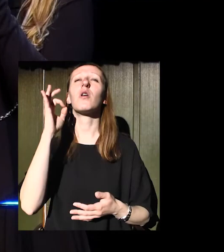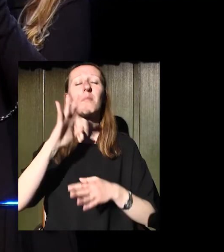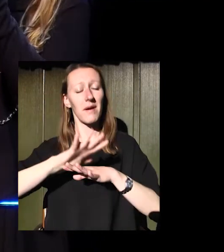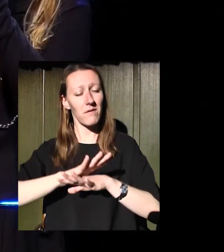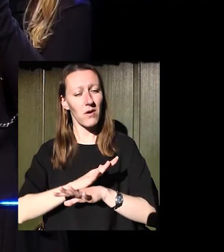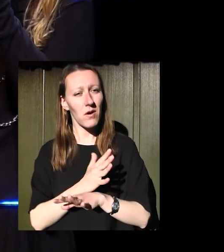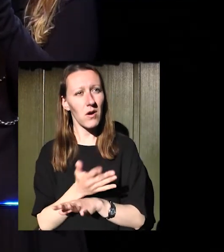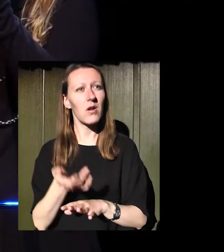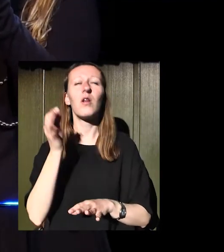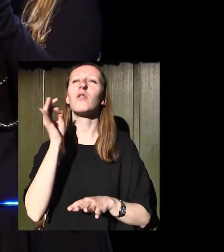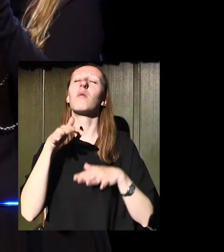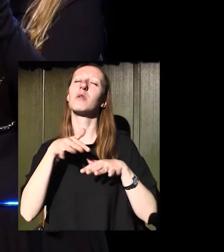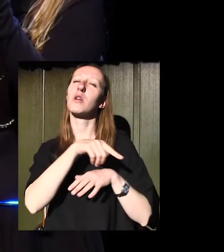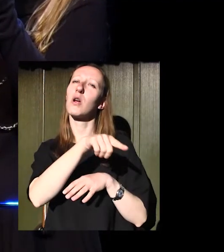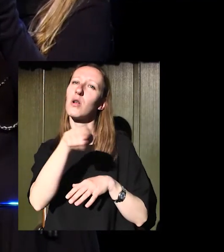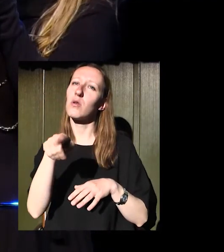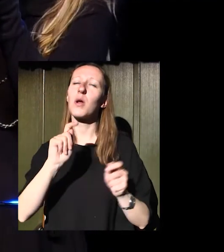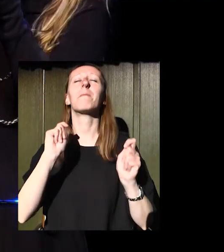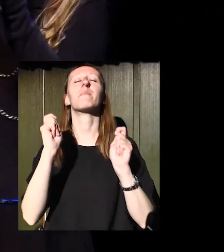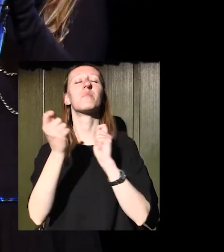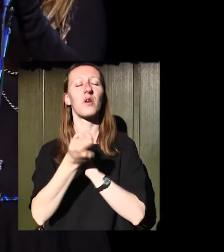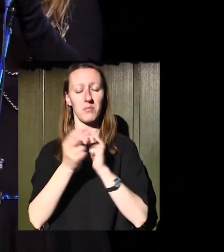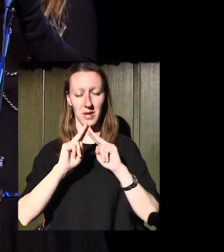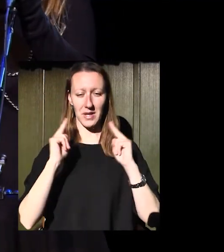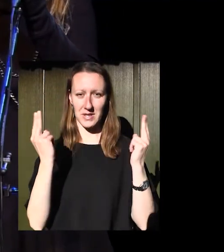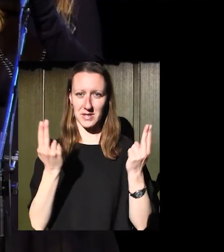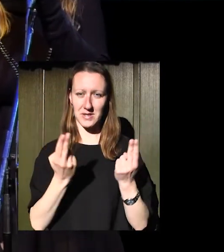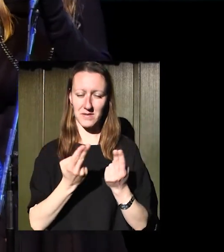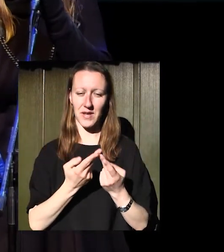Puno dobre volje, dobri će ljudi promijeniti